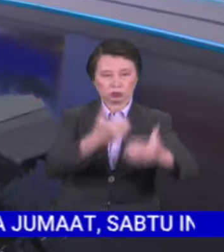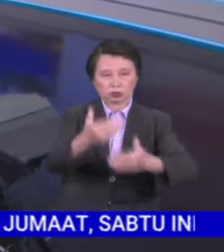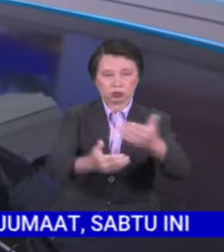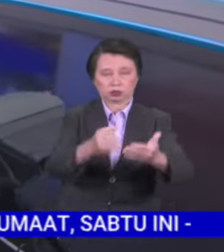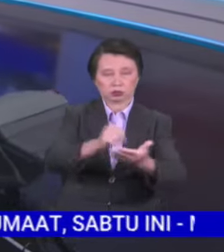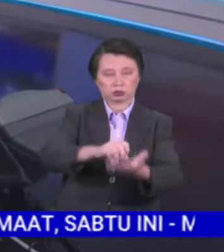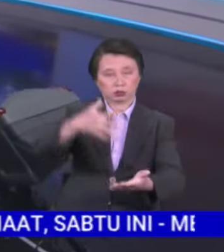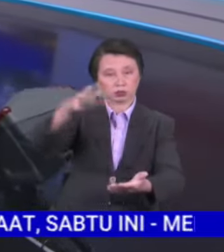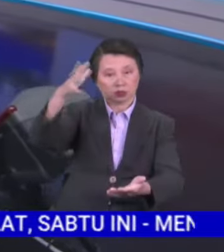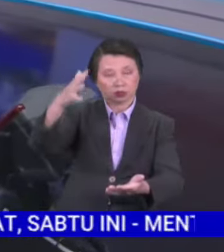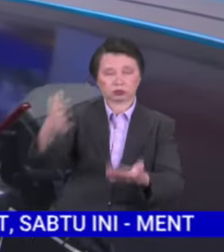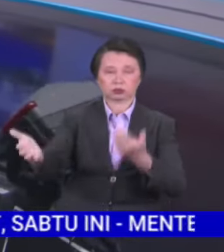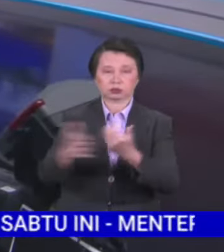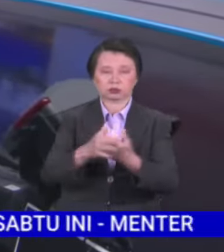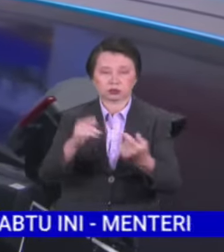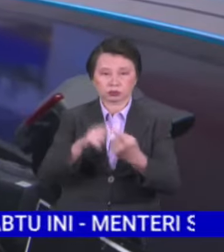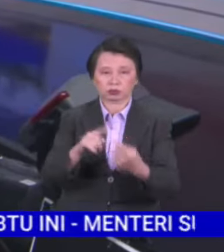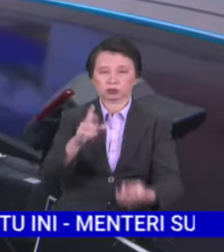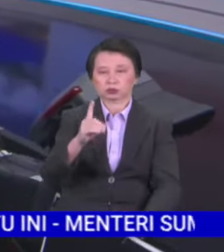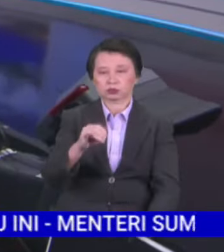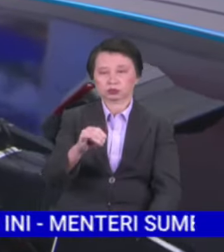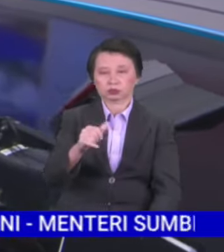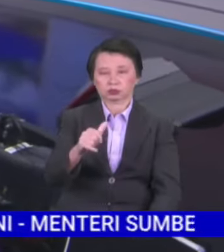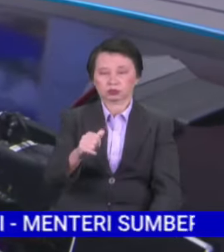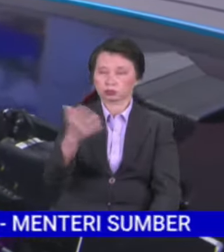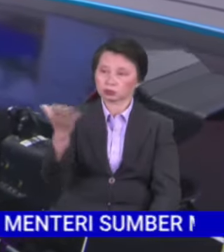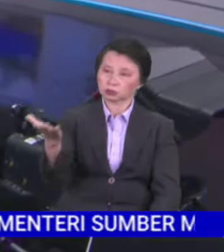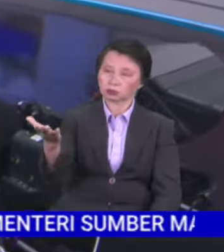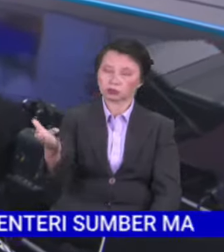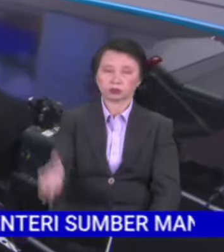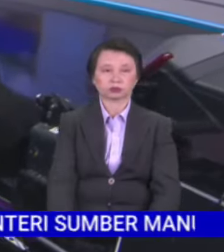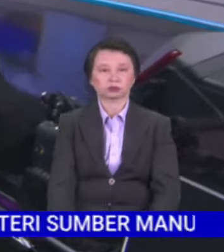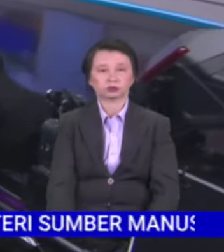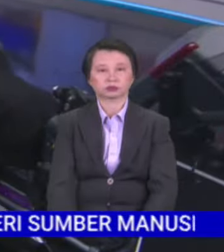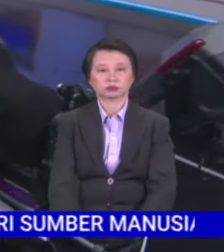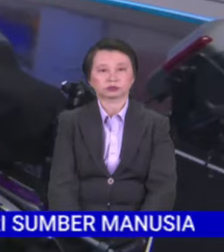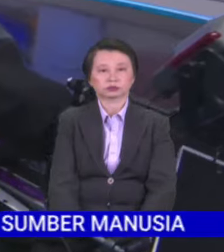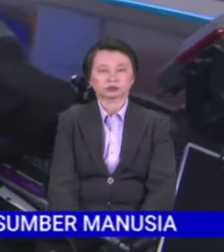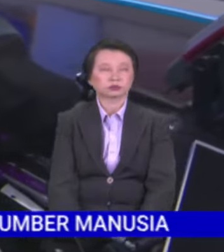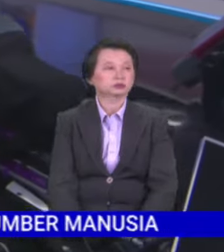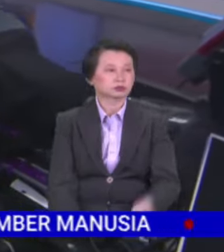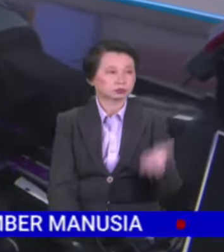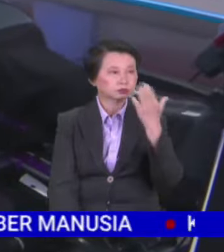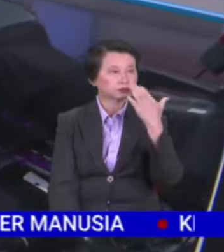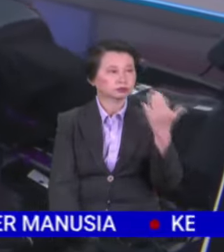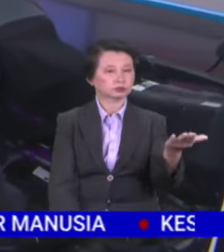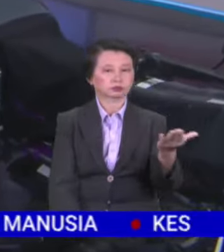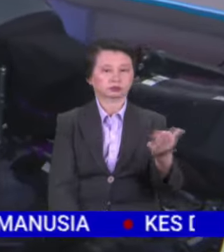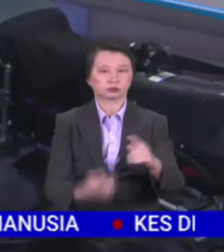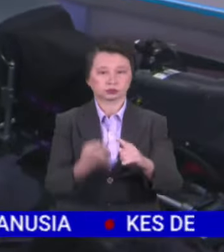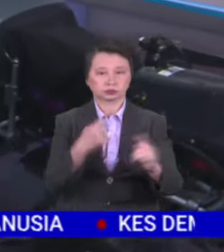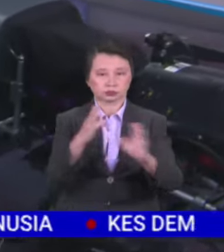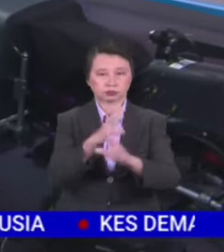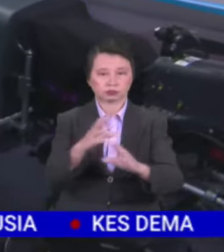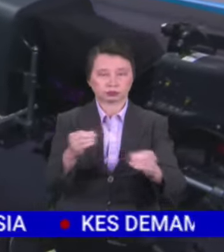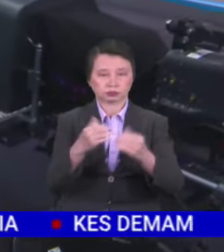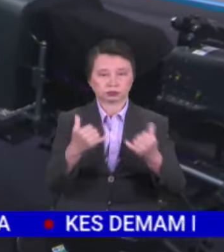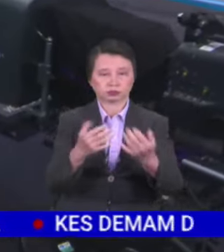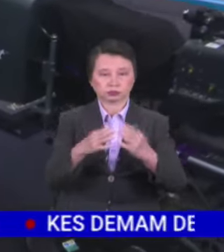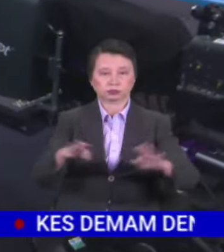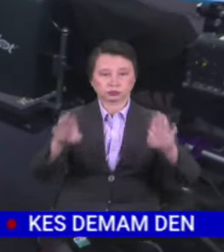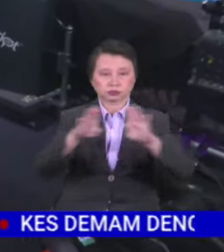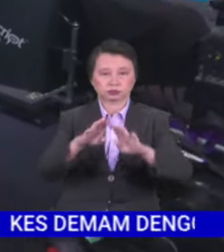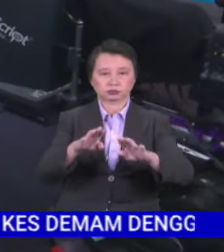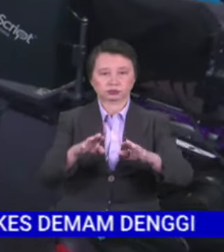dan Makmur. Kita kembali bersama dia di Angkasa Puri. Silakan. Baik, terima kasih V langsung dari Sarawak. Baik saudara, berita